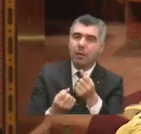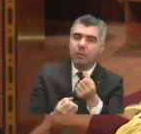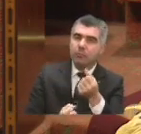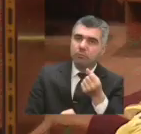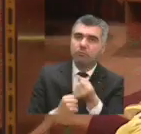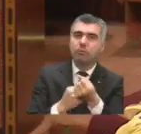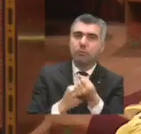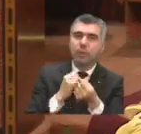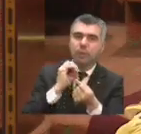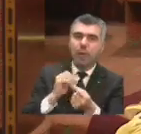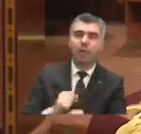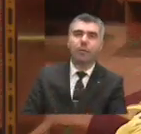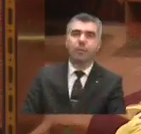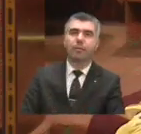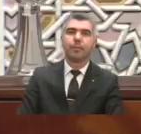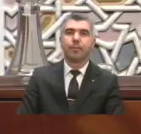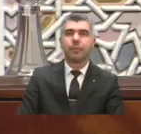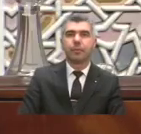لبلادنا. شكرا